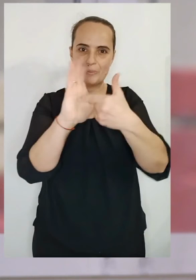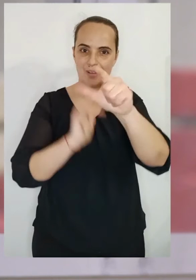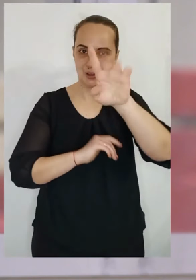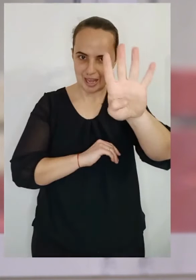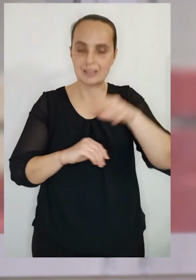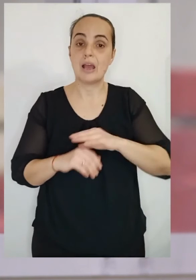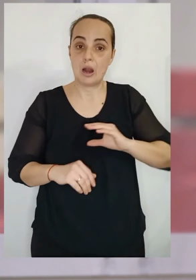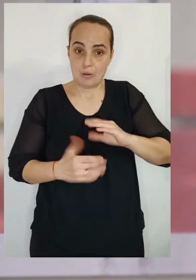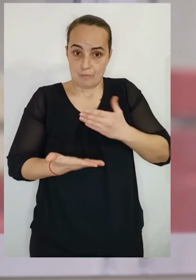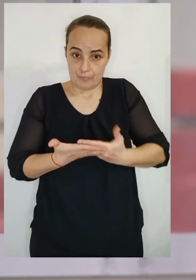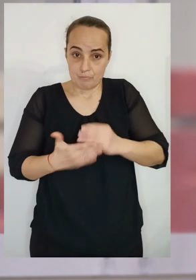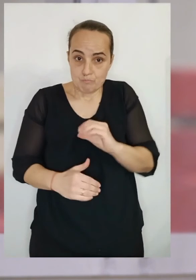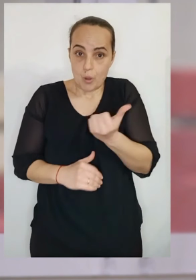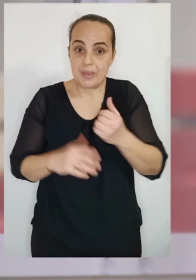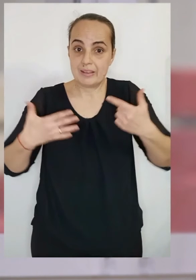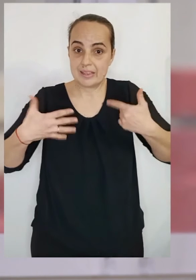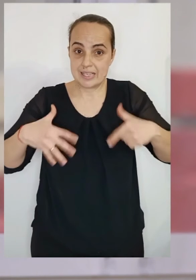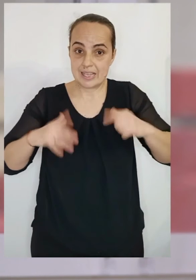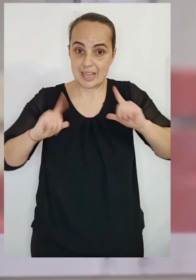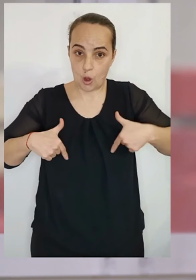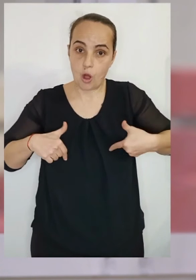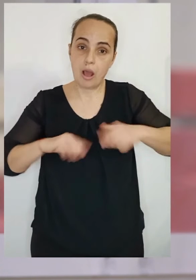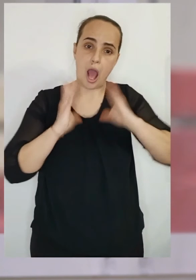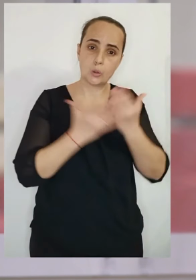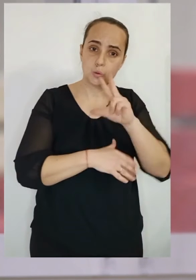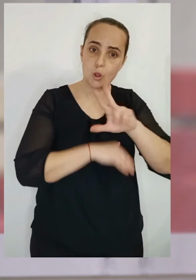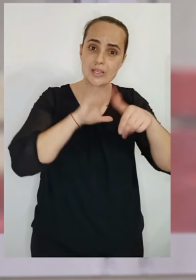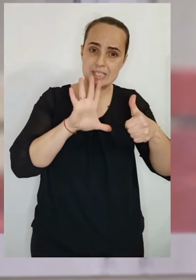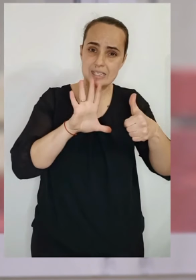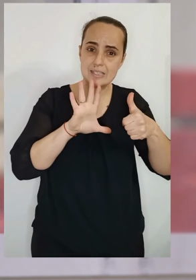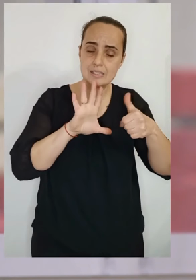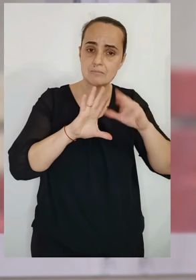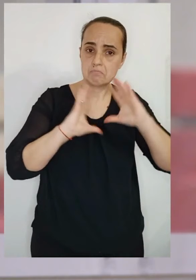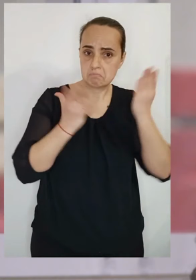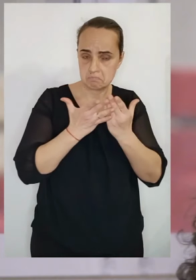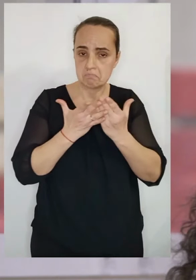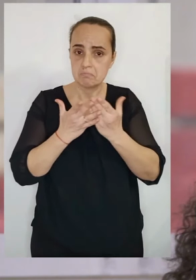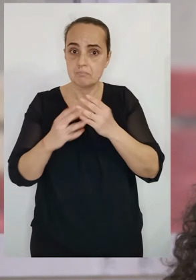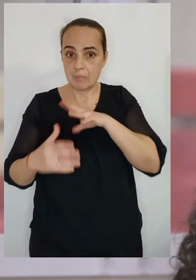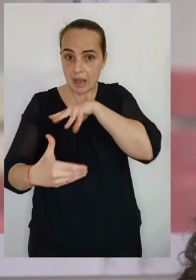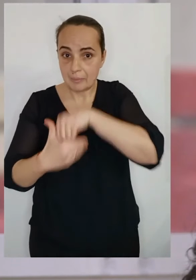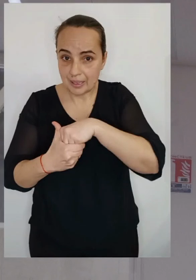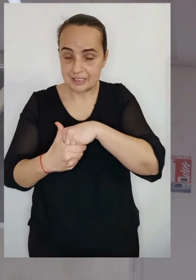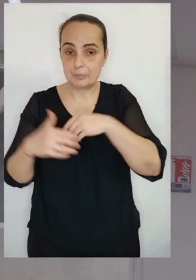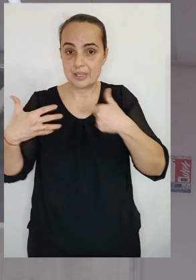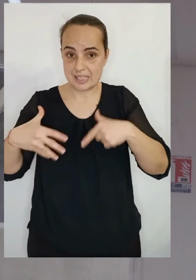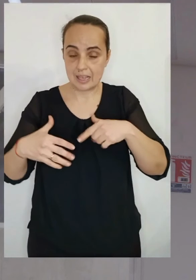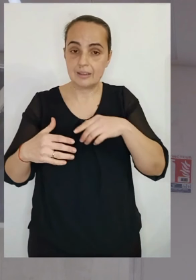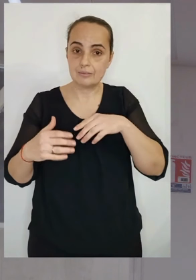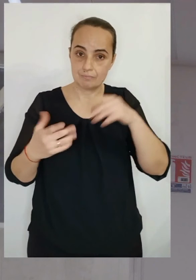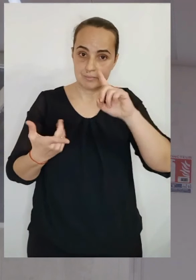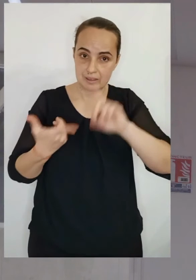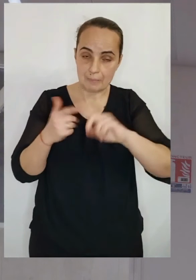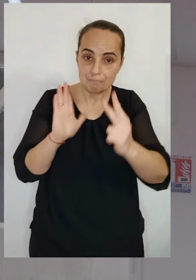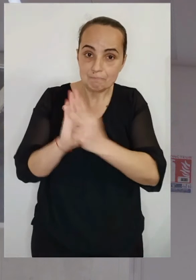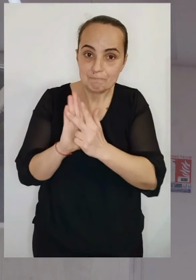première édition, 17 écoles sur 36 élémentaires, je ne me trompe pas, 36 élémentaires ont joué le jeu et elles sont